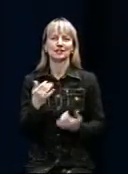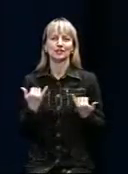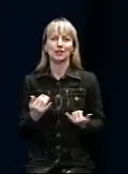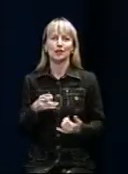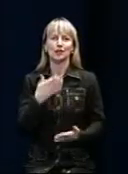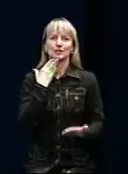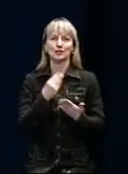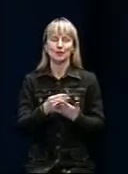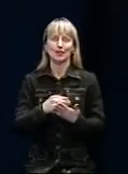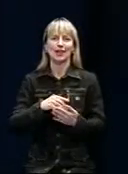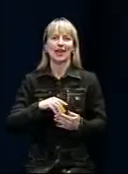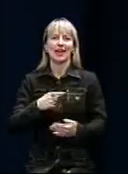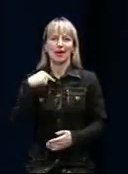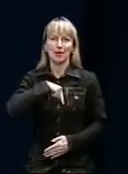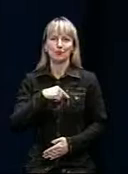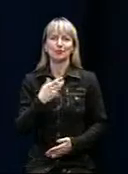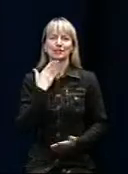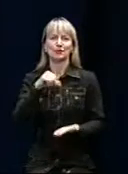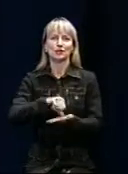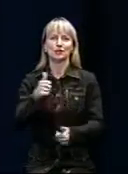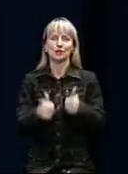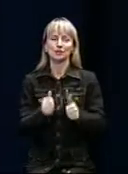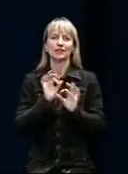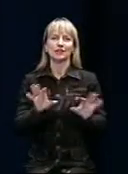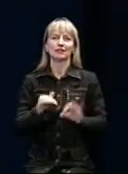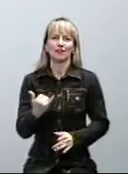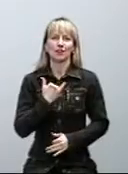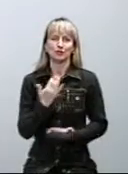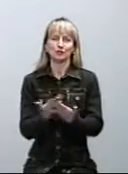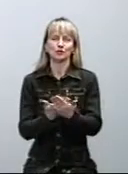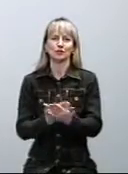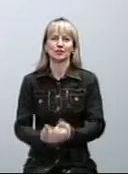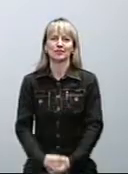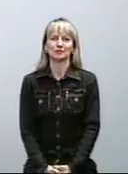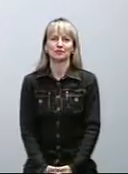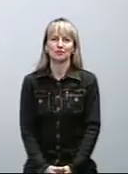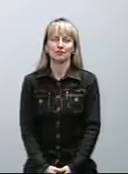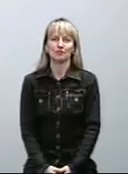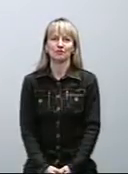емоції від фестивалю журі та учасники конкурсу розкажуть у нашому сюжеті.